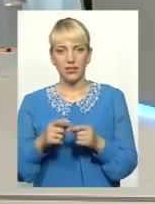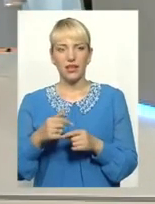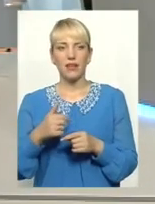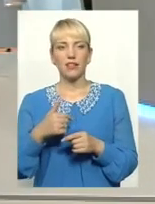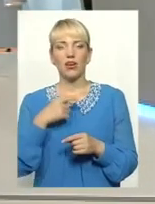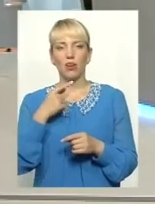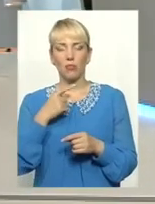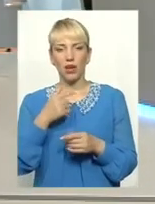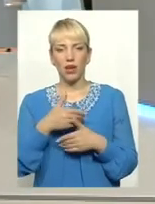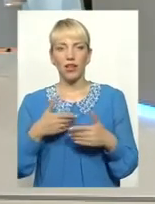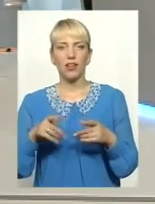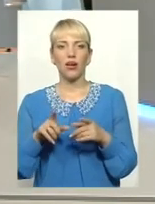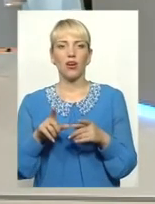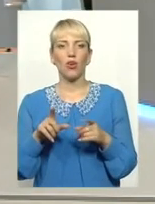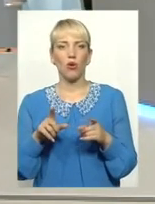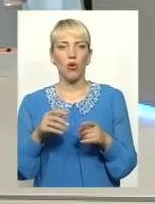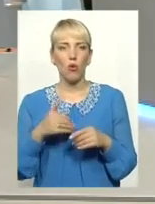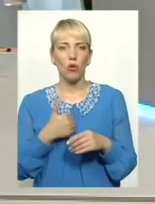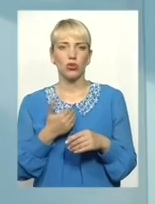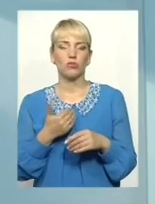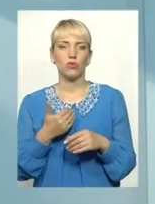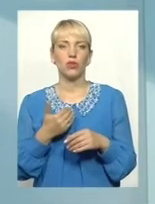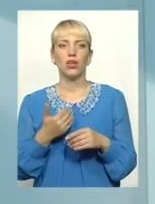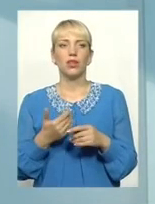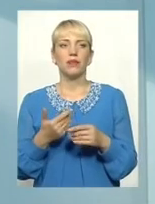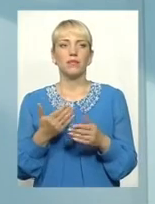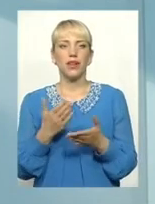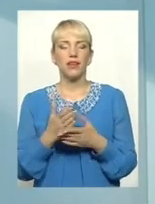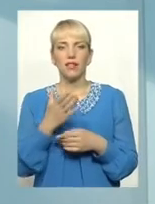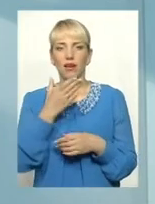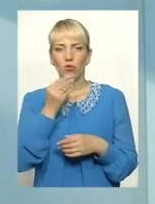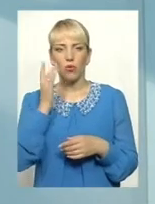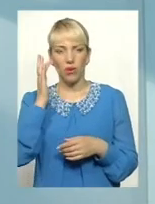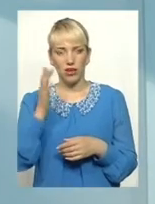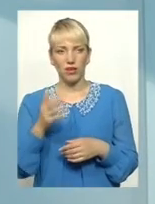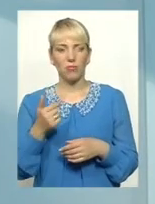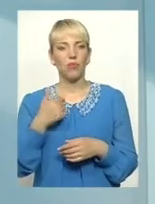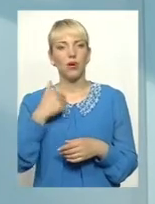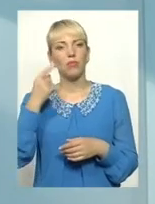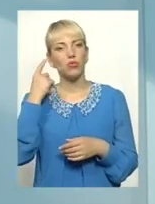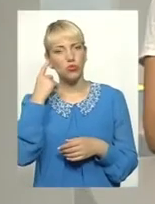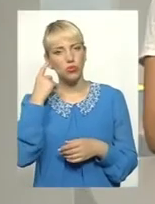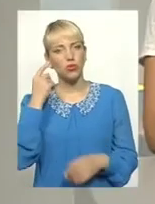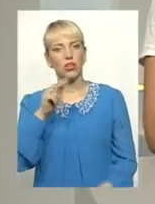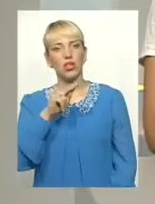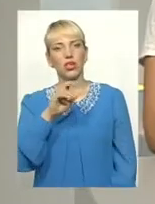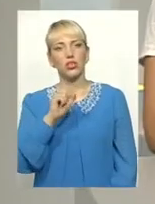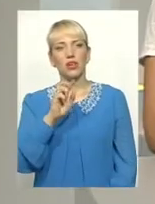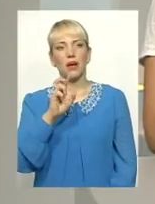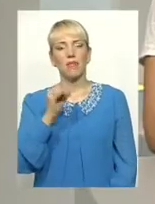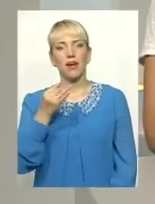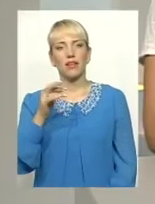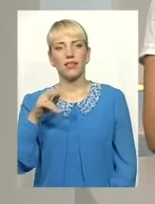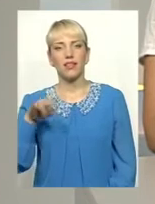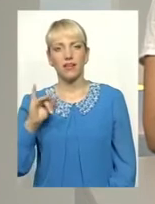мати. Ми послухали дуже гарну оповідку Чапайди Віктора,